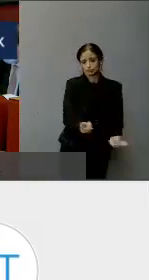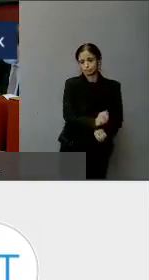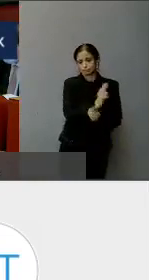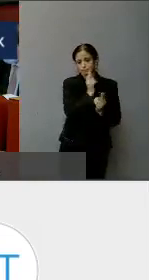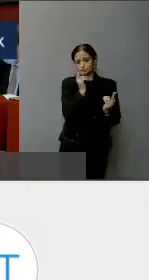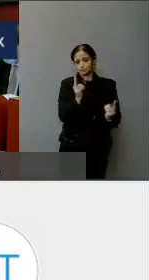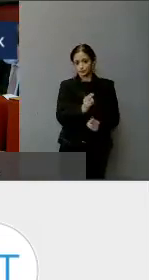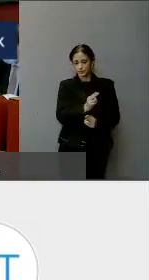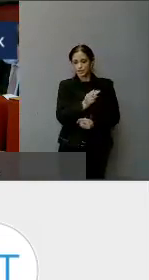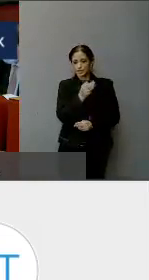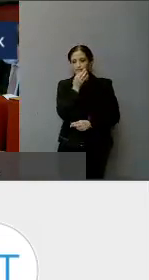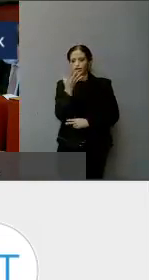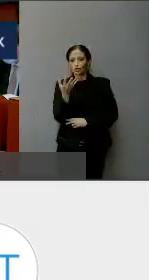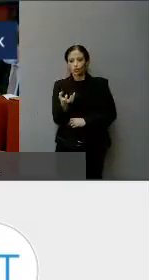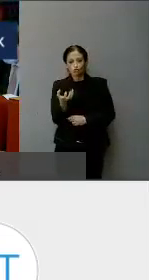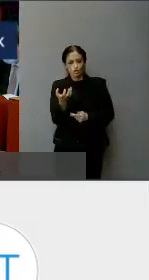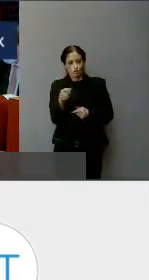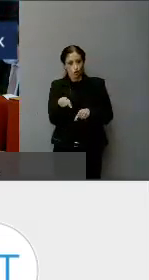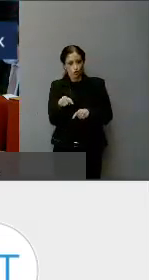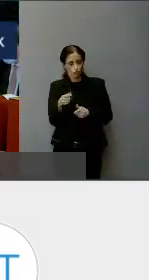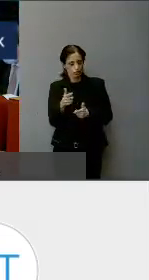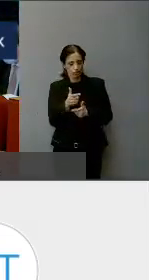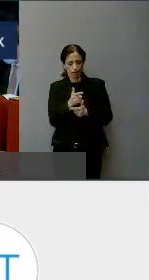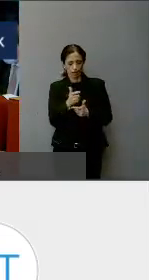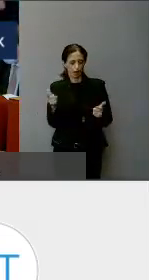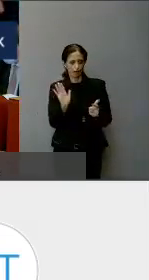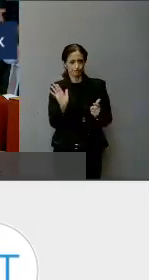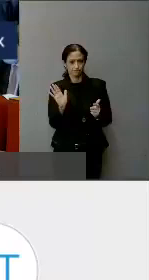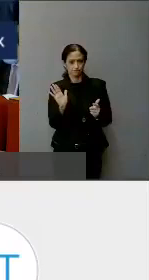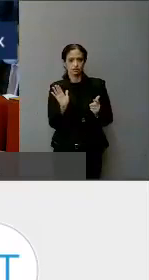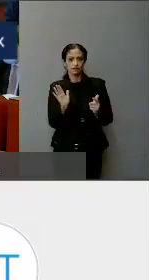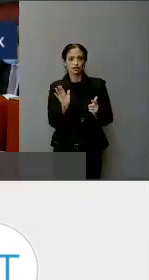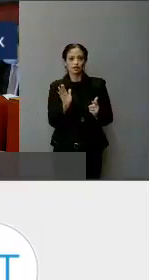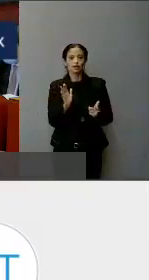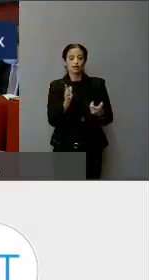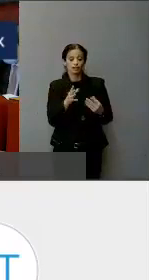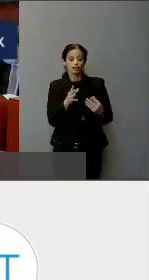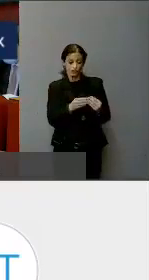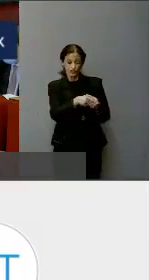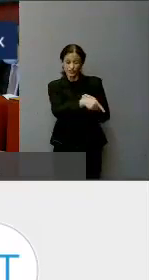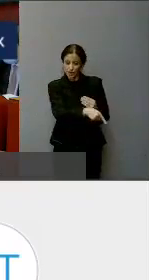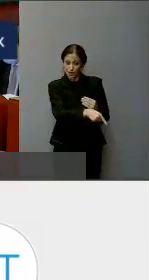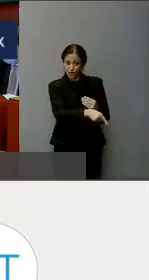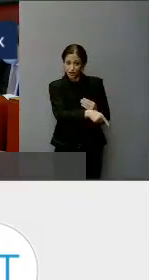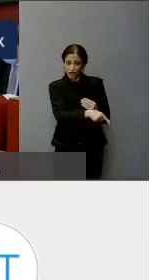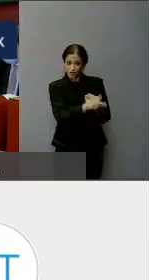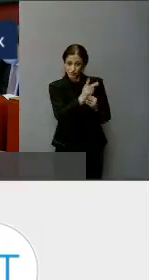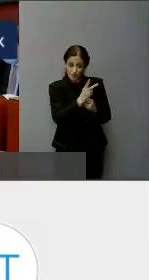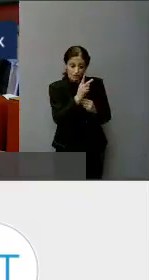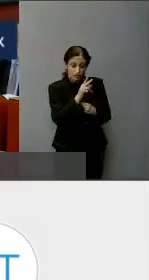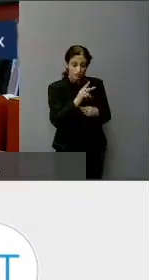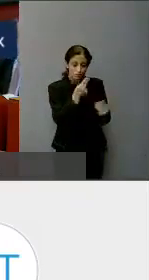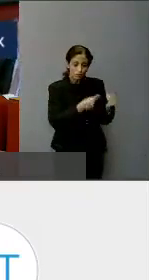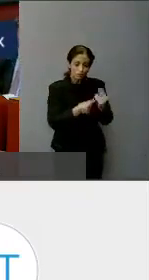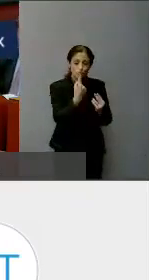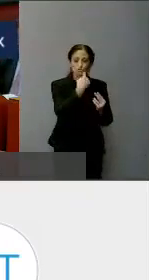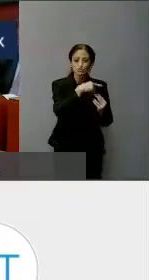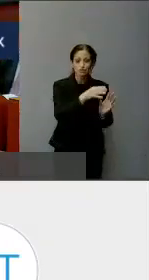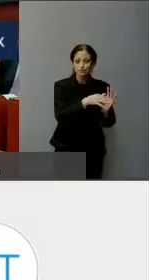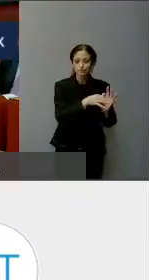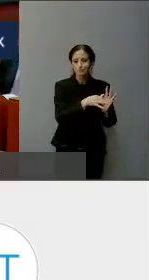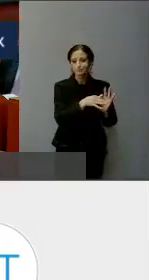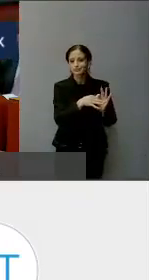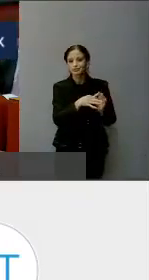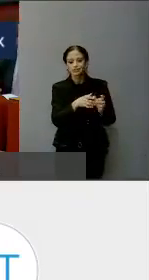bravissimo è che questa operazione determinerà una frattura nella città con il suo territorio che